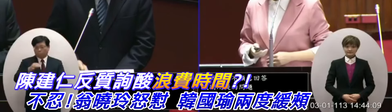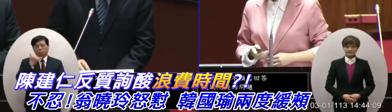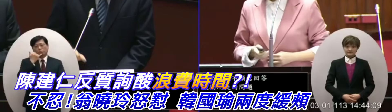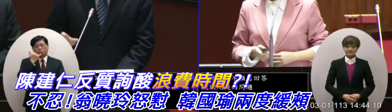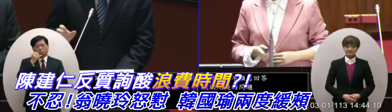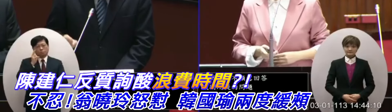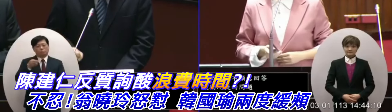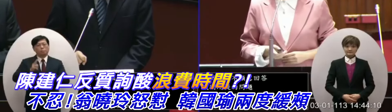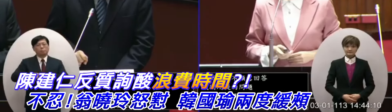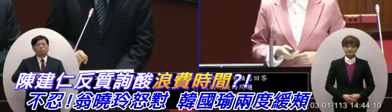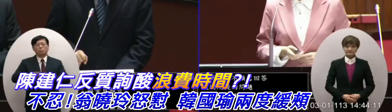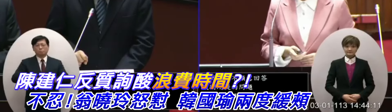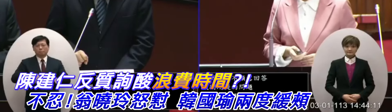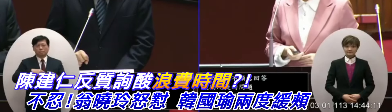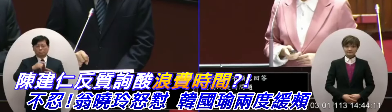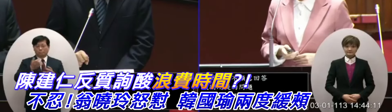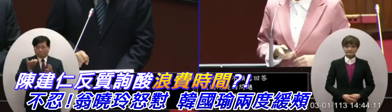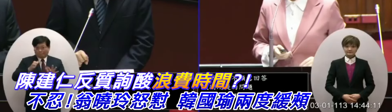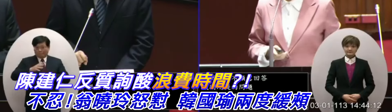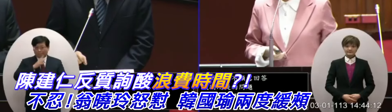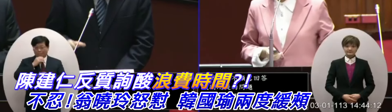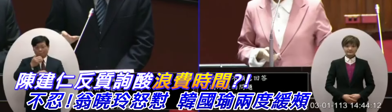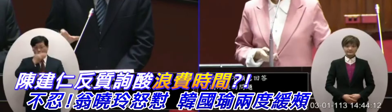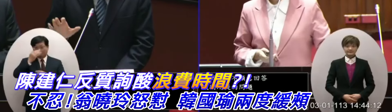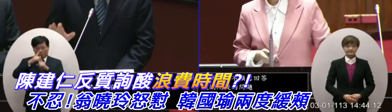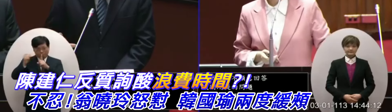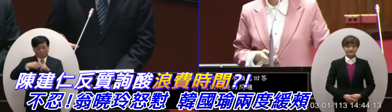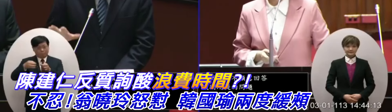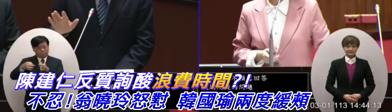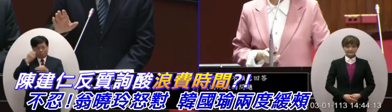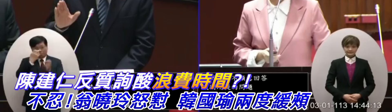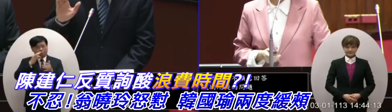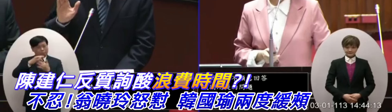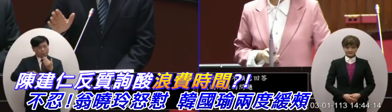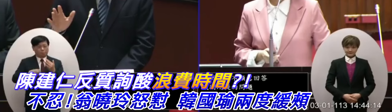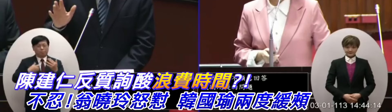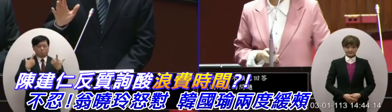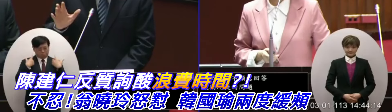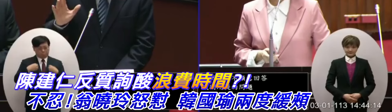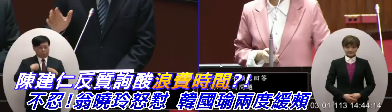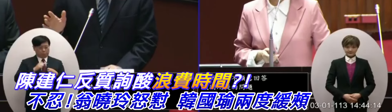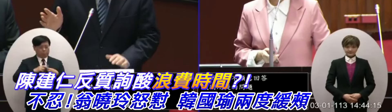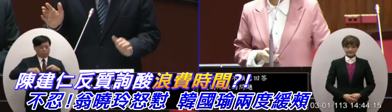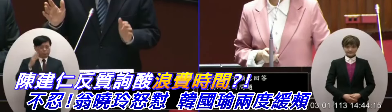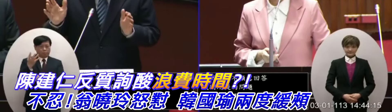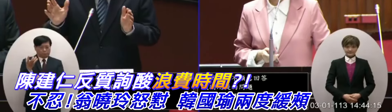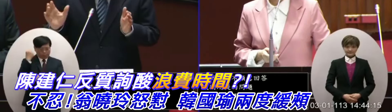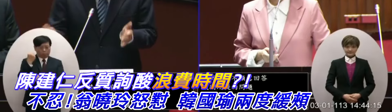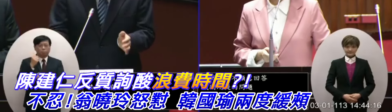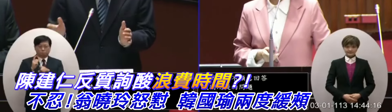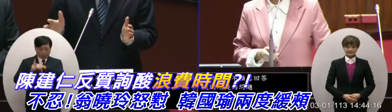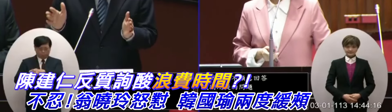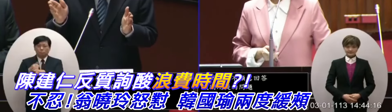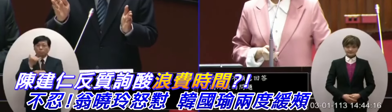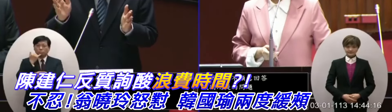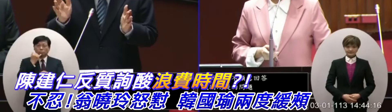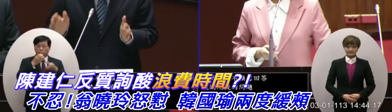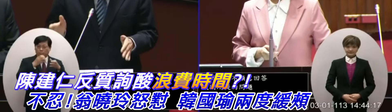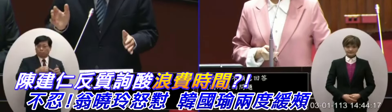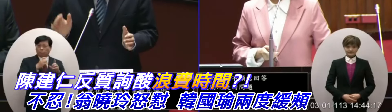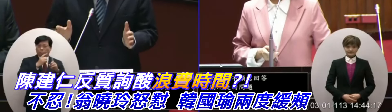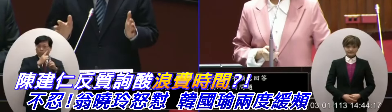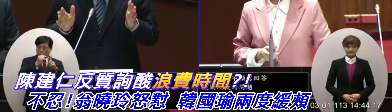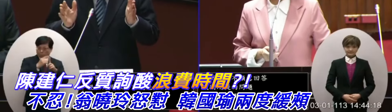利益，所以就透过我们旅行业管理规则本于行政权哈，来宣布说这个事情，这个整个组团是